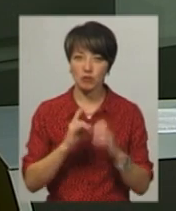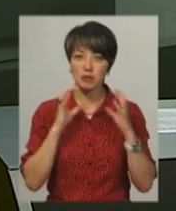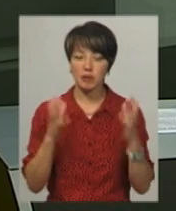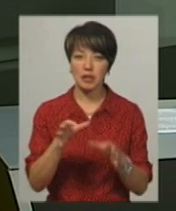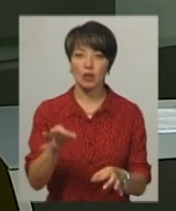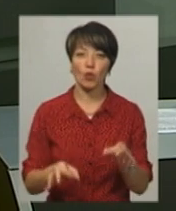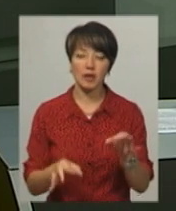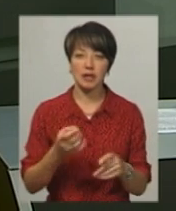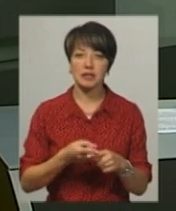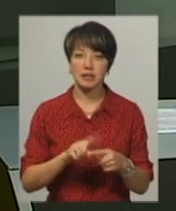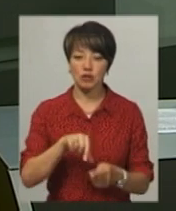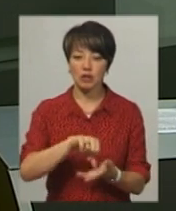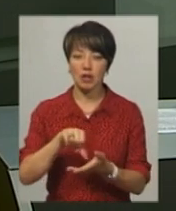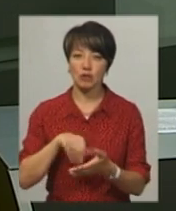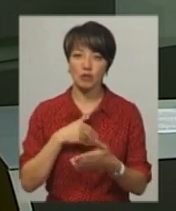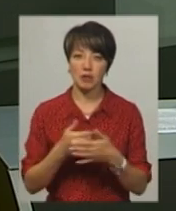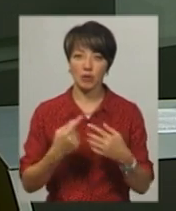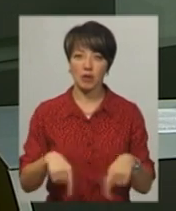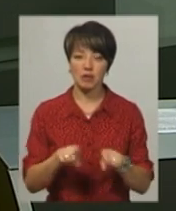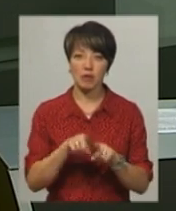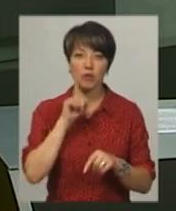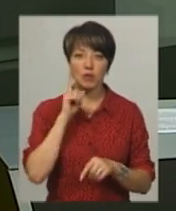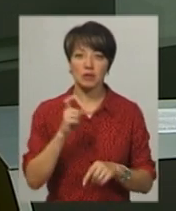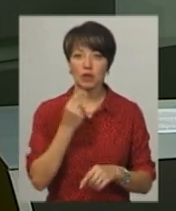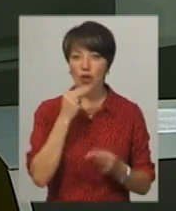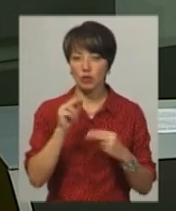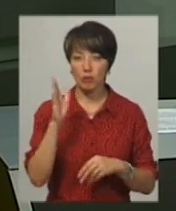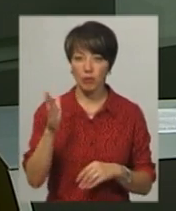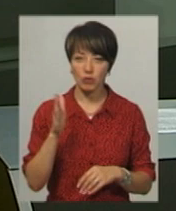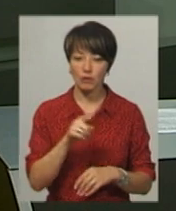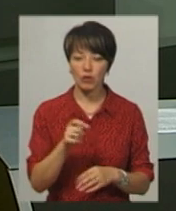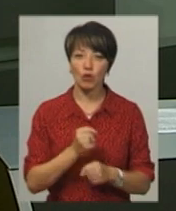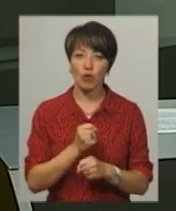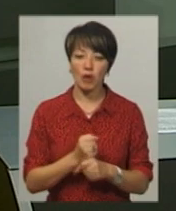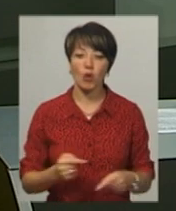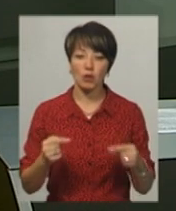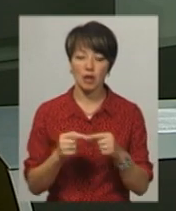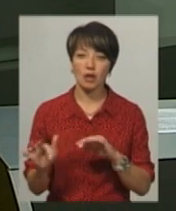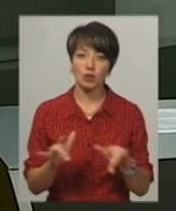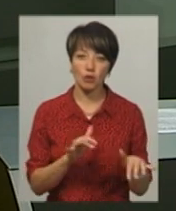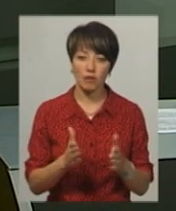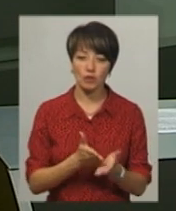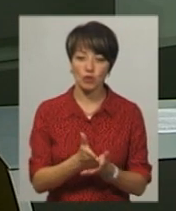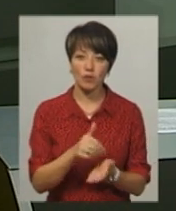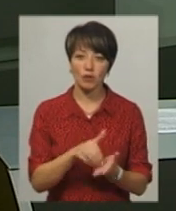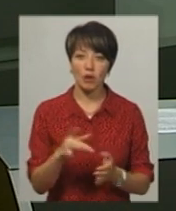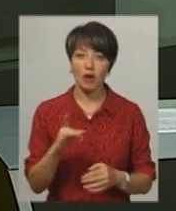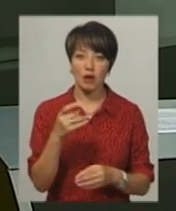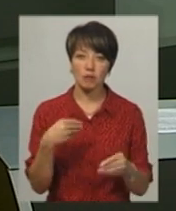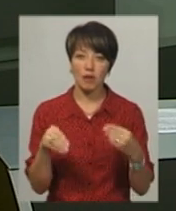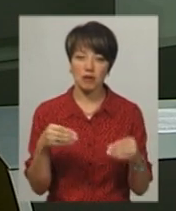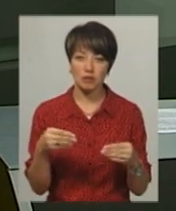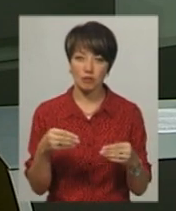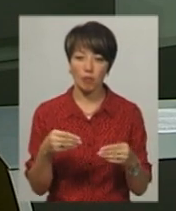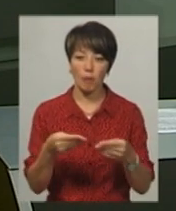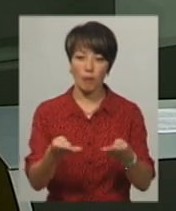зберегти довкілля. Це члени громадської організації «Молодь за краще майбутнє». Вони роблять конкретні кроки на шляху відмови від одноразового